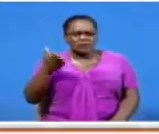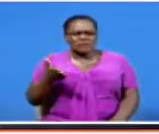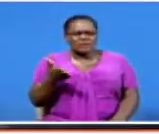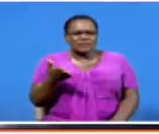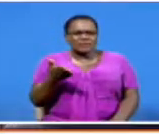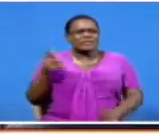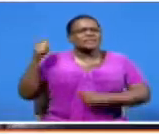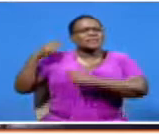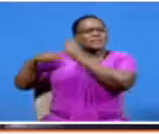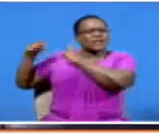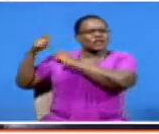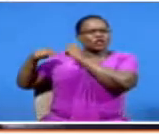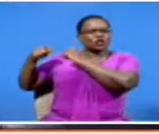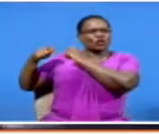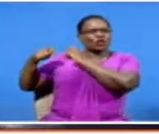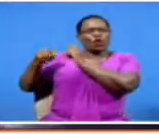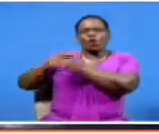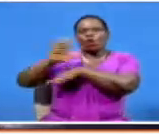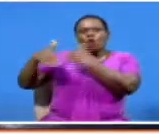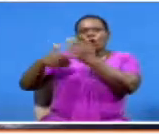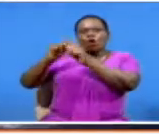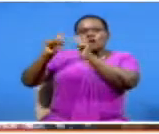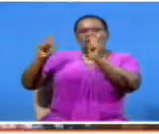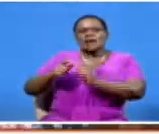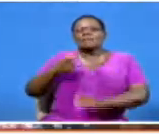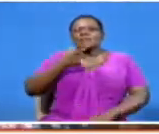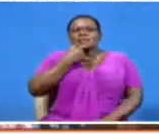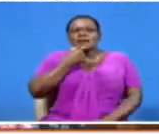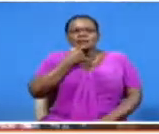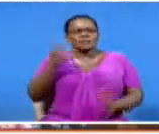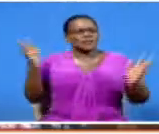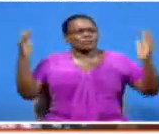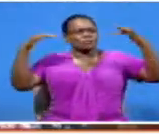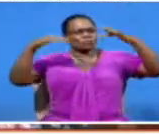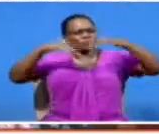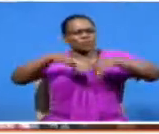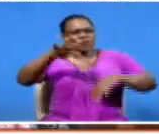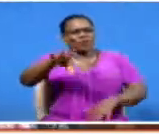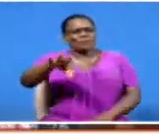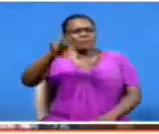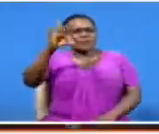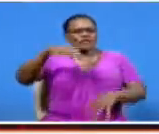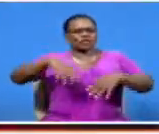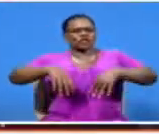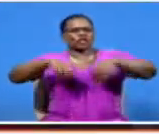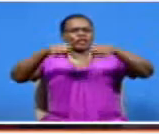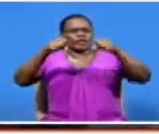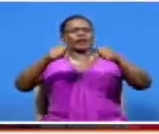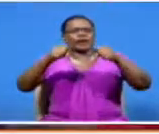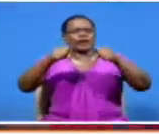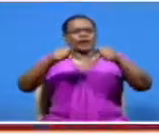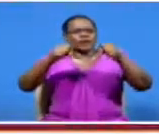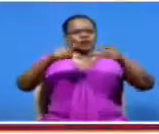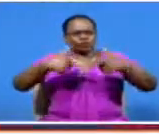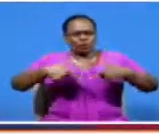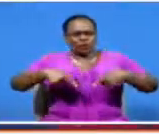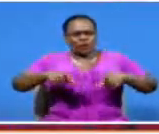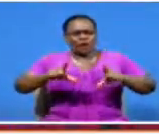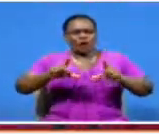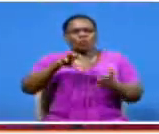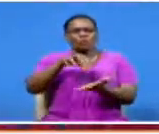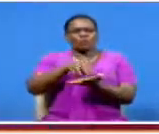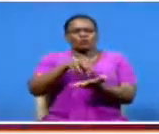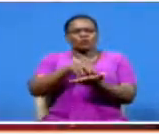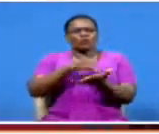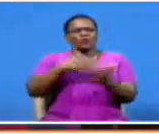kitamaduni. Wazee kutoka dira zote za eneo la Nyanza wakikongamana na kumteua Randa kama mwenyekiti wao, kutoa nafasi iliyoachwa wazi